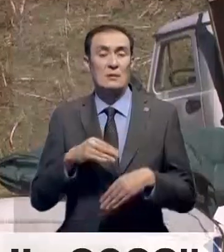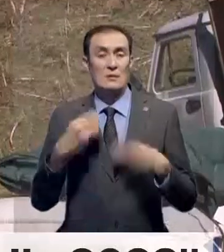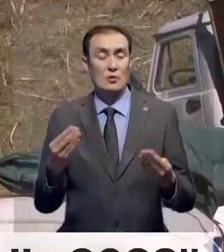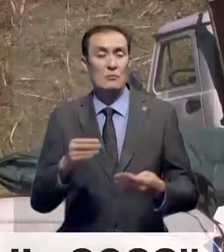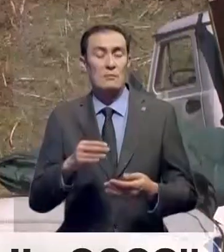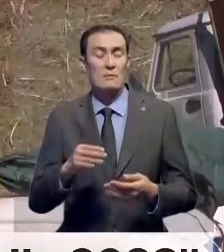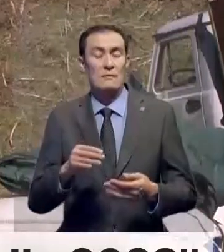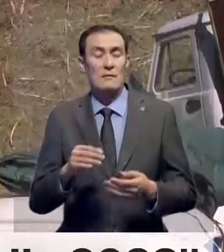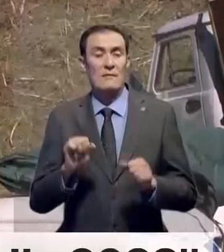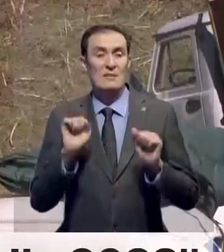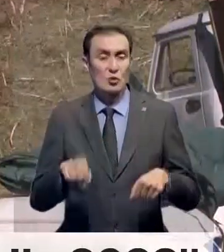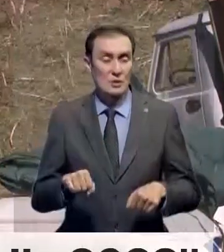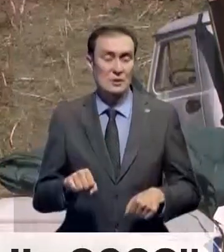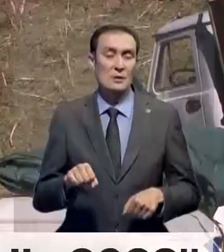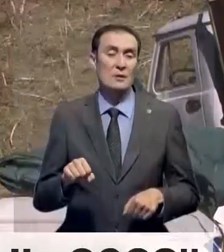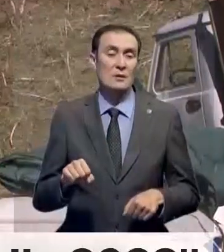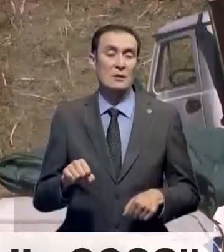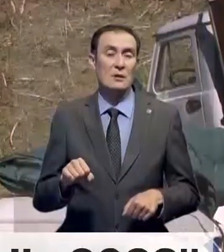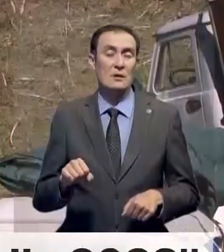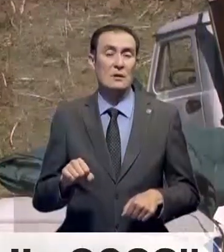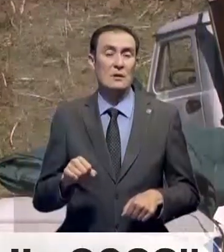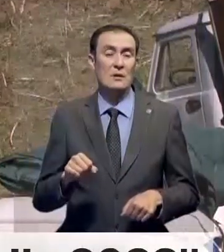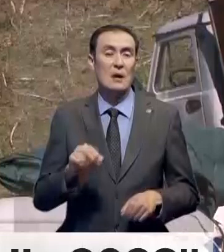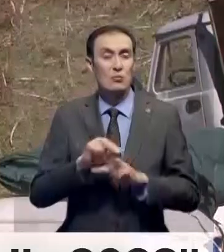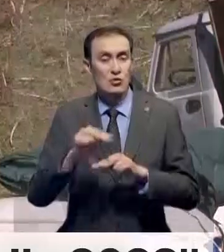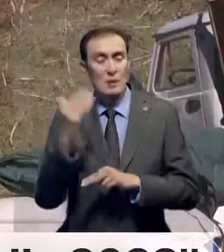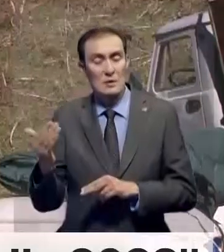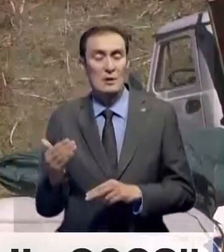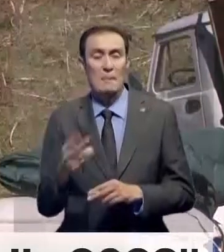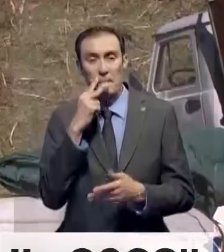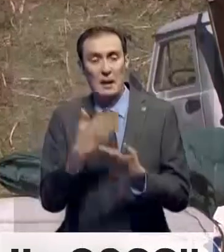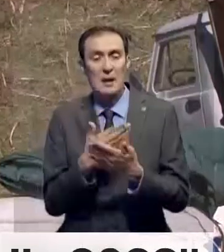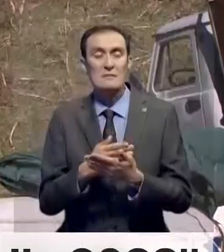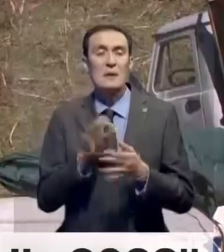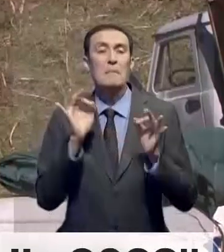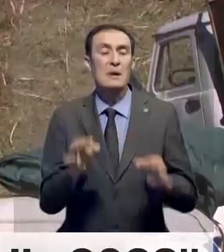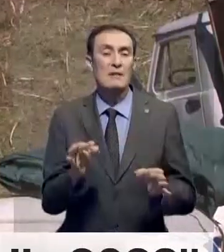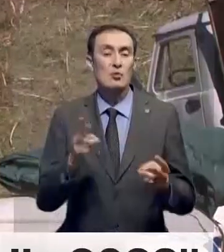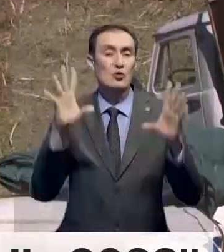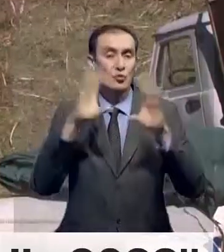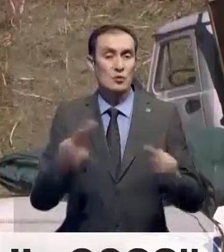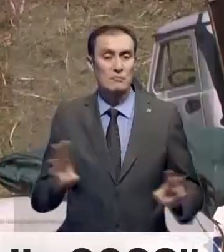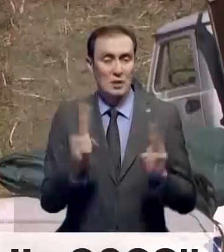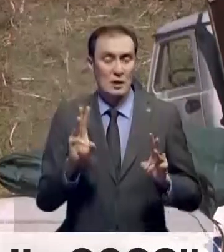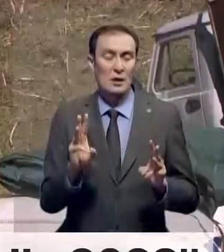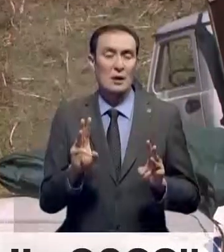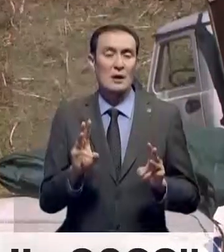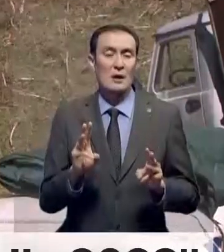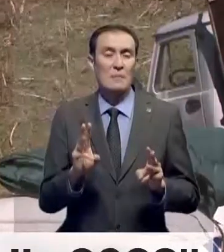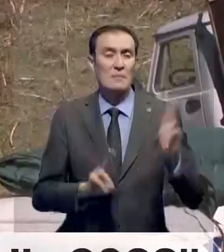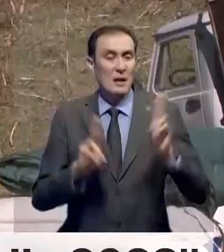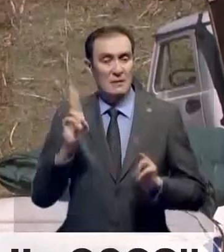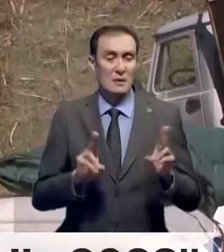силы и средства, как я уже повторил ранее, мы их немножко обучаем, показываем, как правильно тушить пожар, то есть введение уже непосредственно